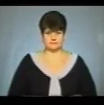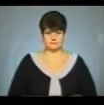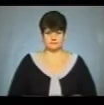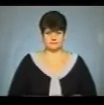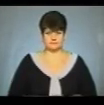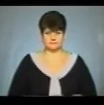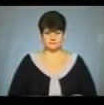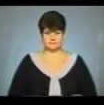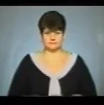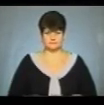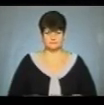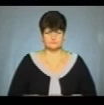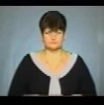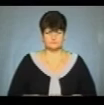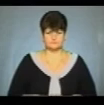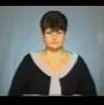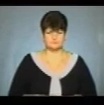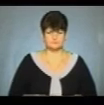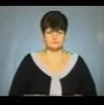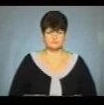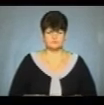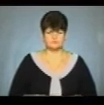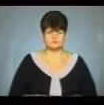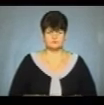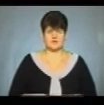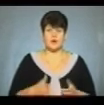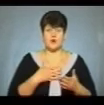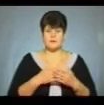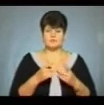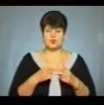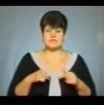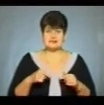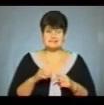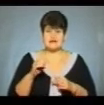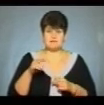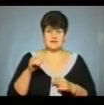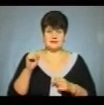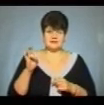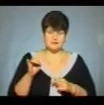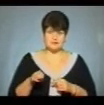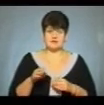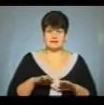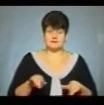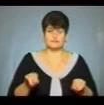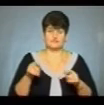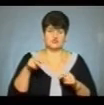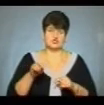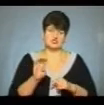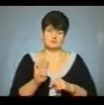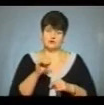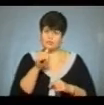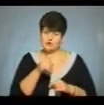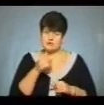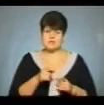Бодак. Новини на Суспільному. Тернопіль. Громадську організацію «Епіцентр дітям» заснували у 2004 році. За